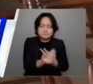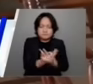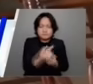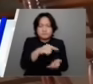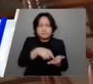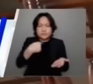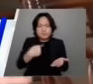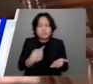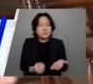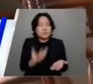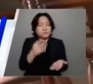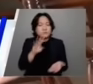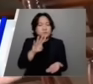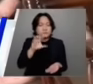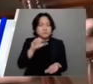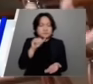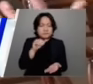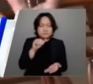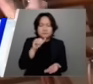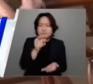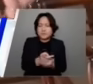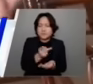pesos. Tapos nung nalaman nung